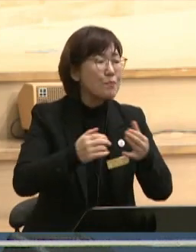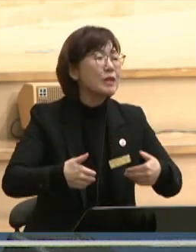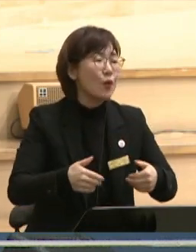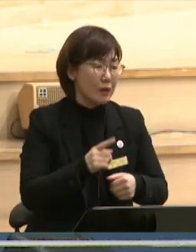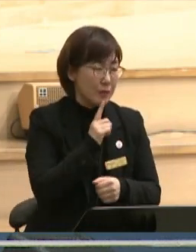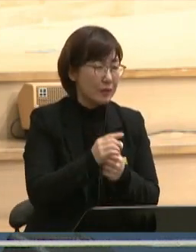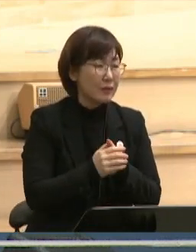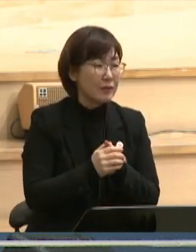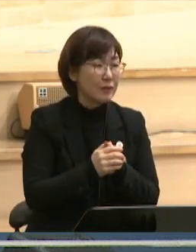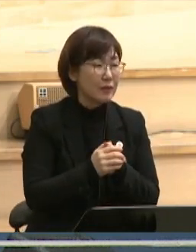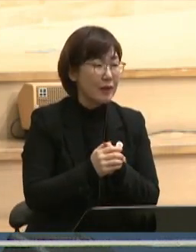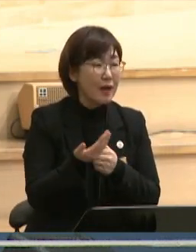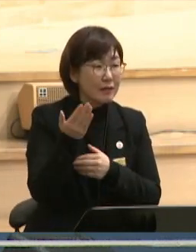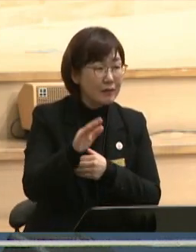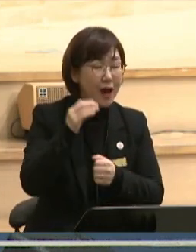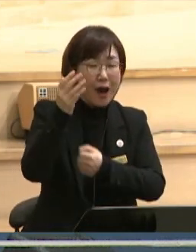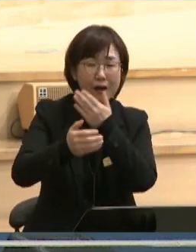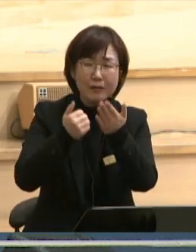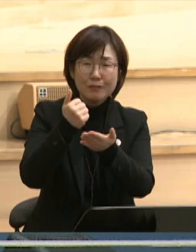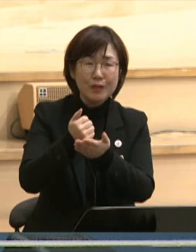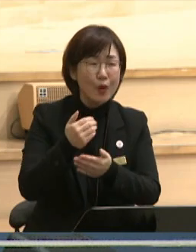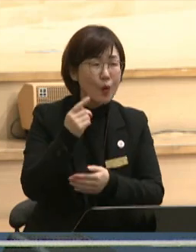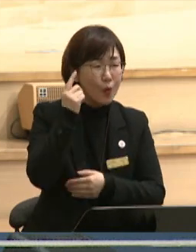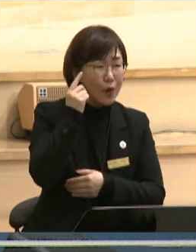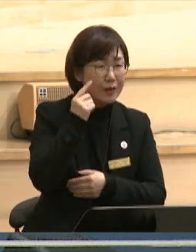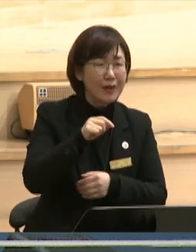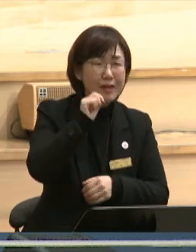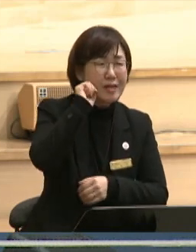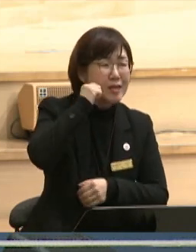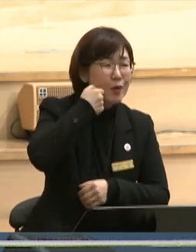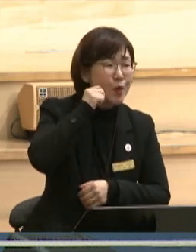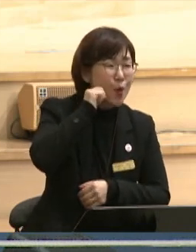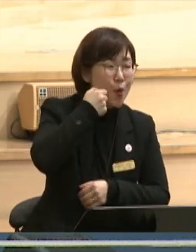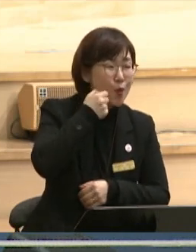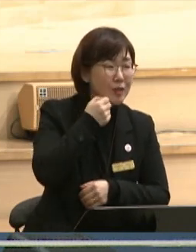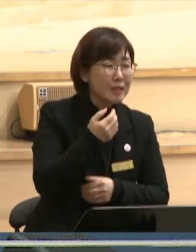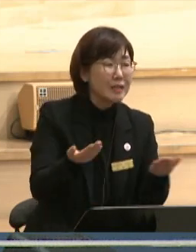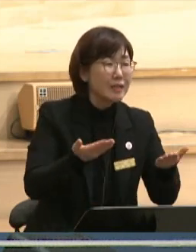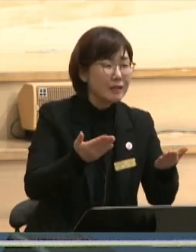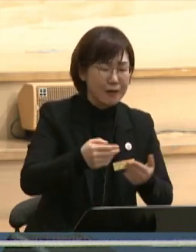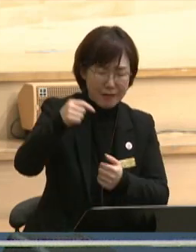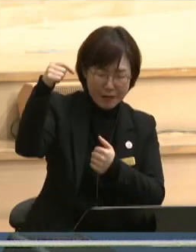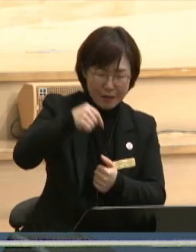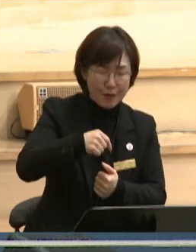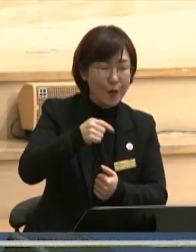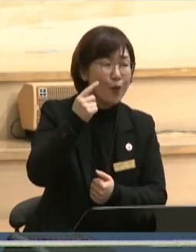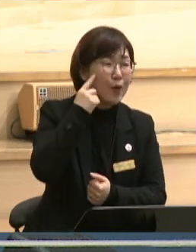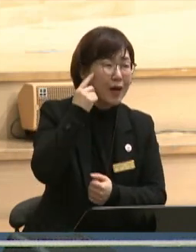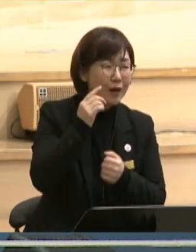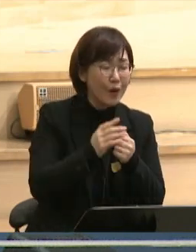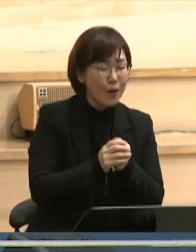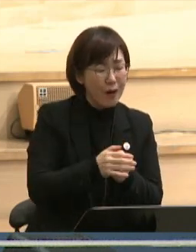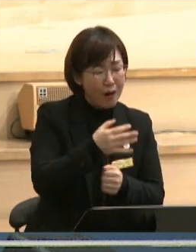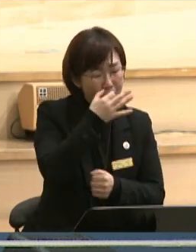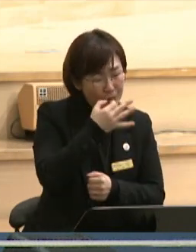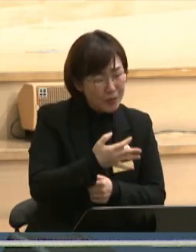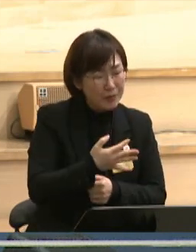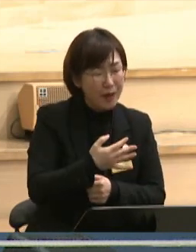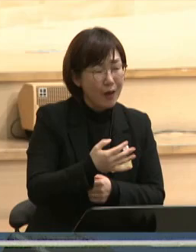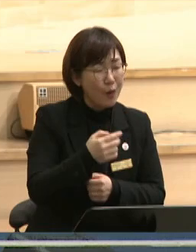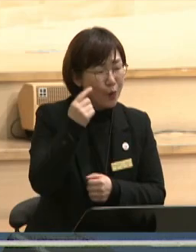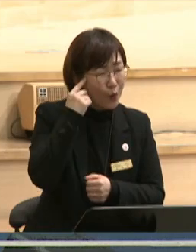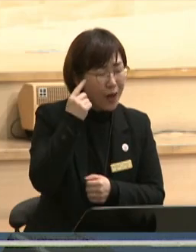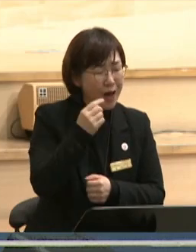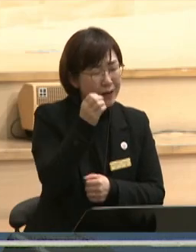이렇게 힘든 하나 됨을 우리에게 요구하시는 것일까 왜 꼭 그렇게까지 해야 하는 거죠 그냥 좀